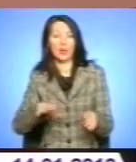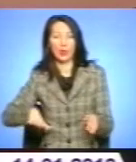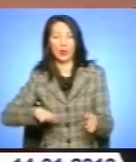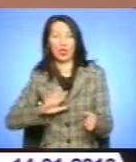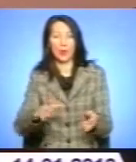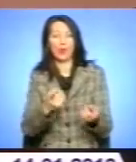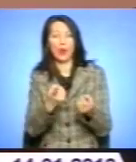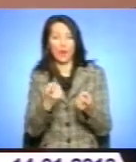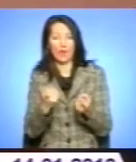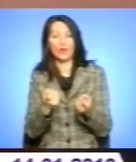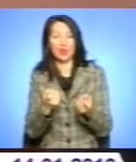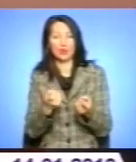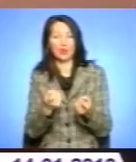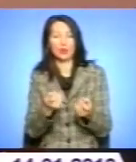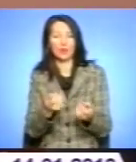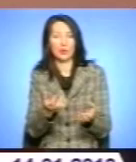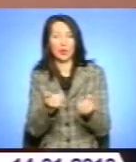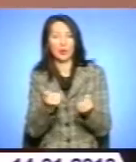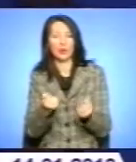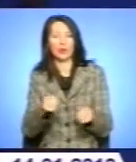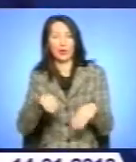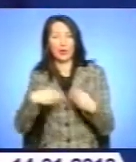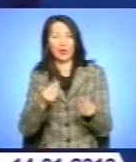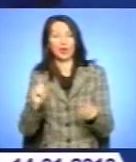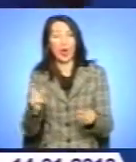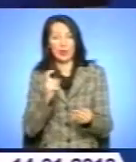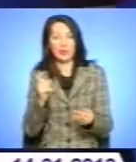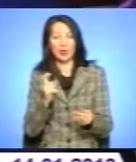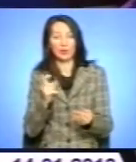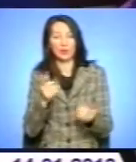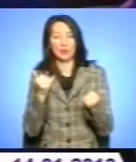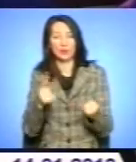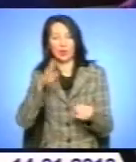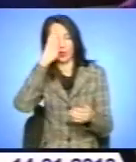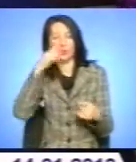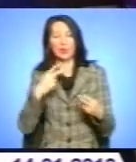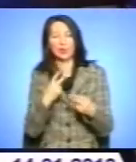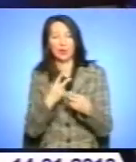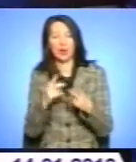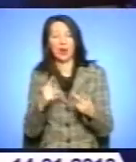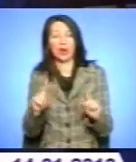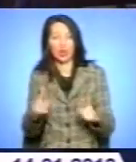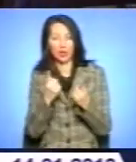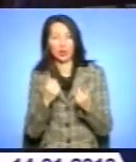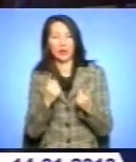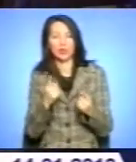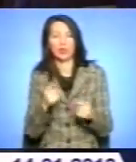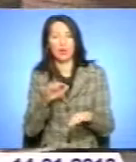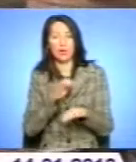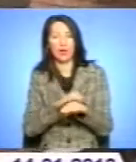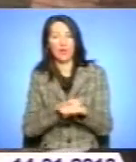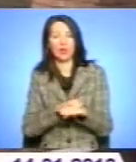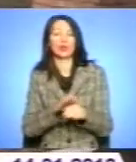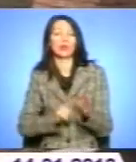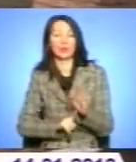По даному факту на даний момент відкрито кримінальне провадження. На даний час неповнолітній уже арештований. За фактом крадіжки коня розпочати кримінальне провадження